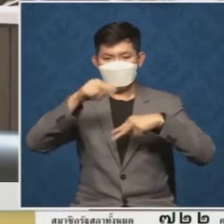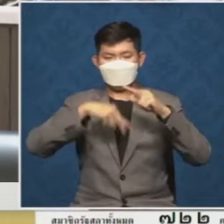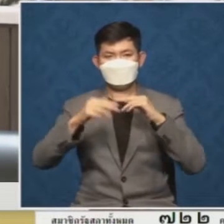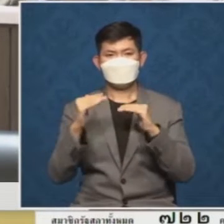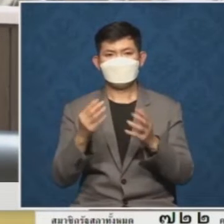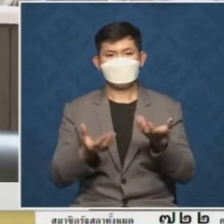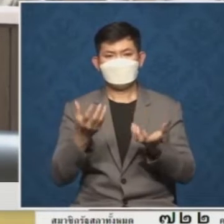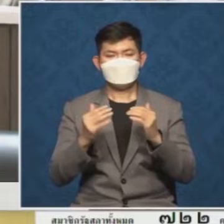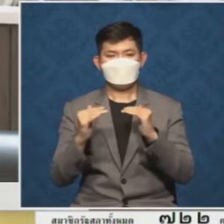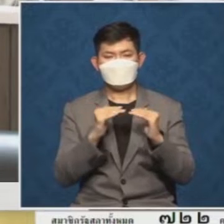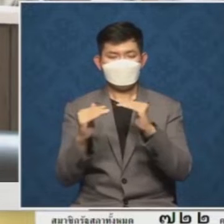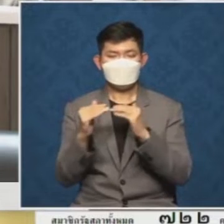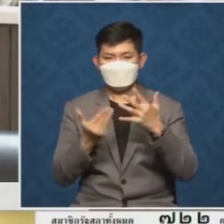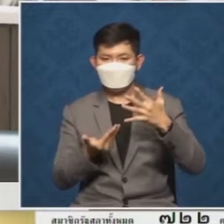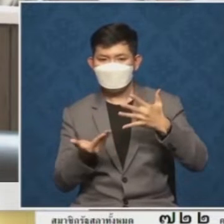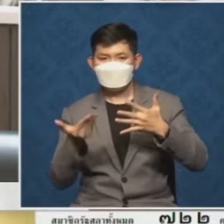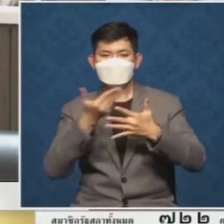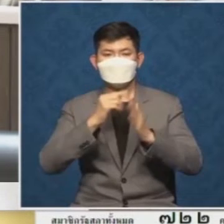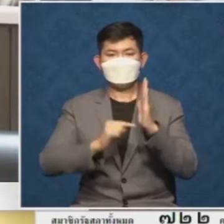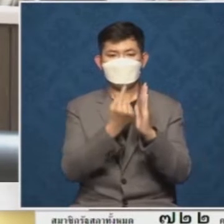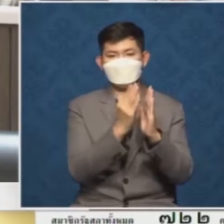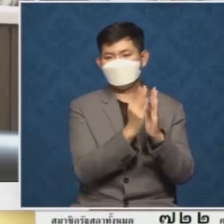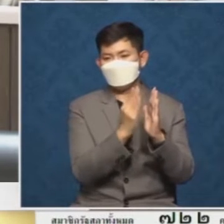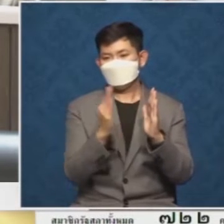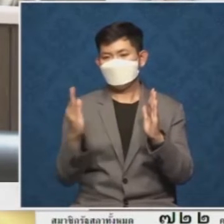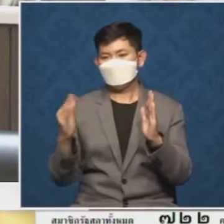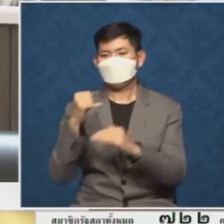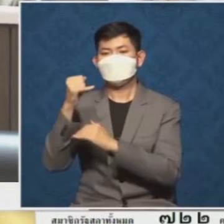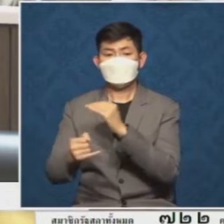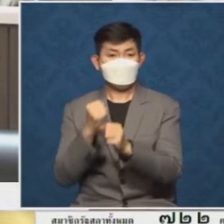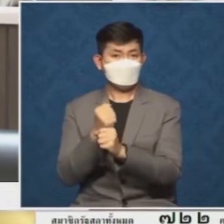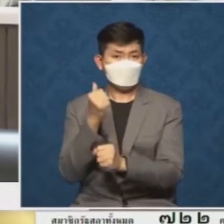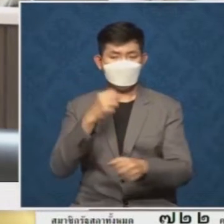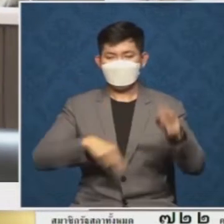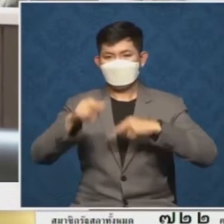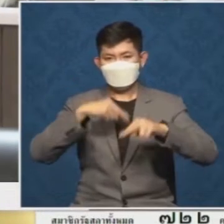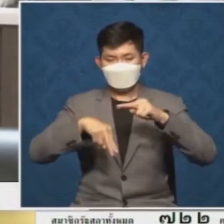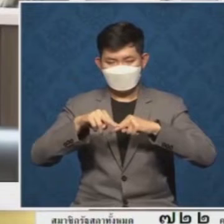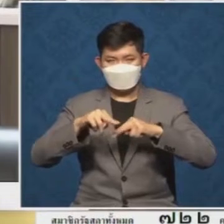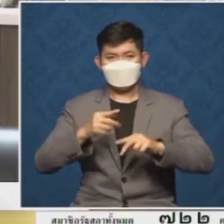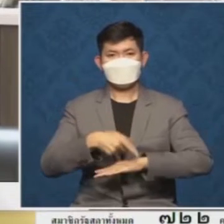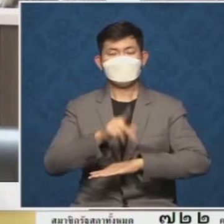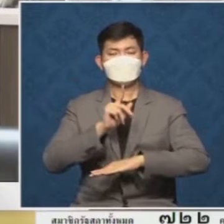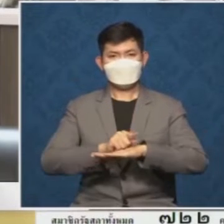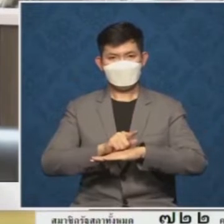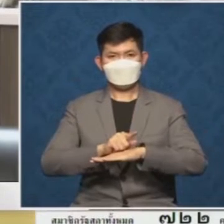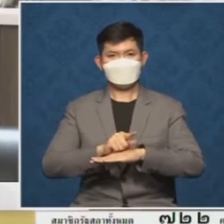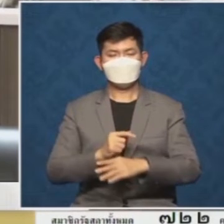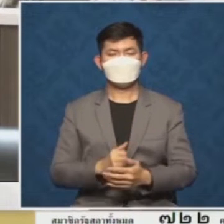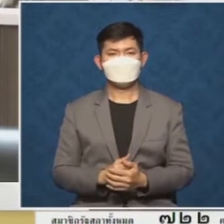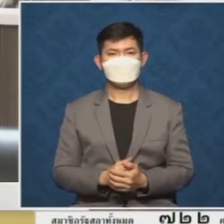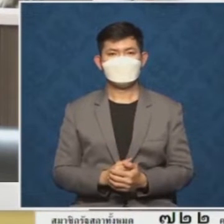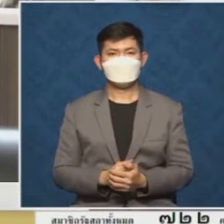การยุติธรรมตั้งแต่ต้นน้ำกลางน้ำและก็ปลายน้ำท่านประธานครับ